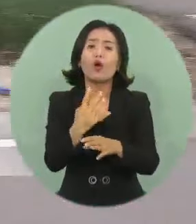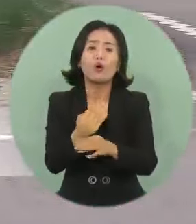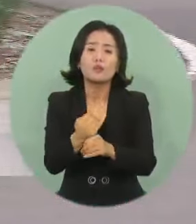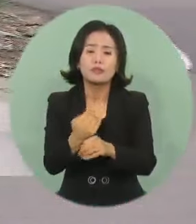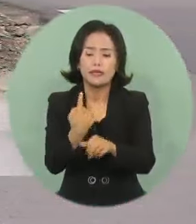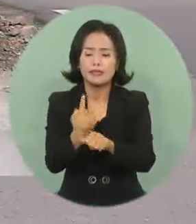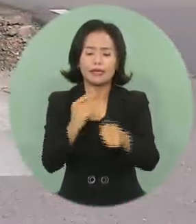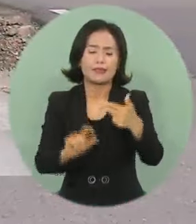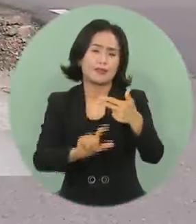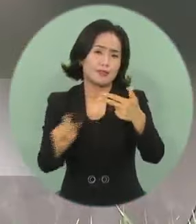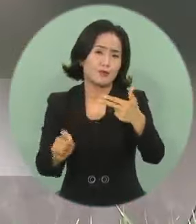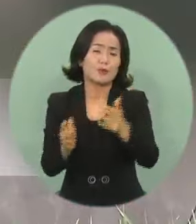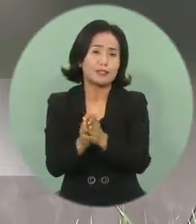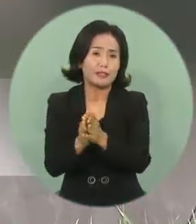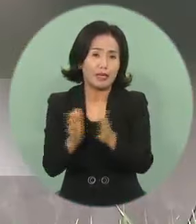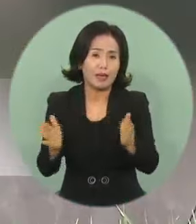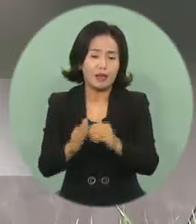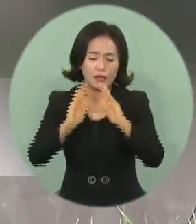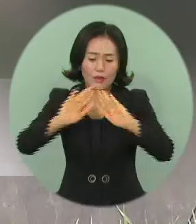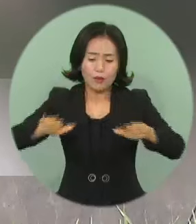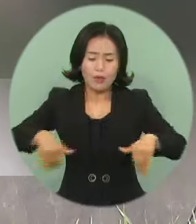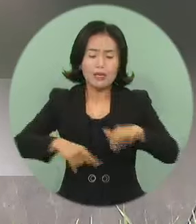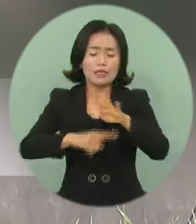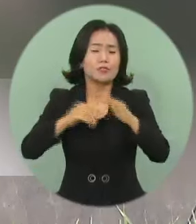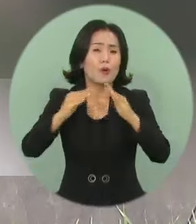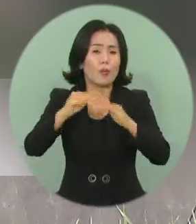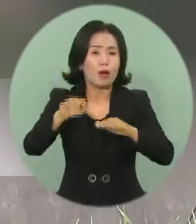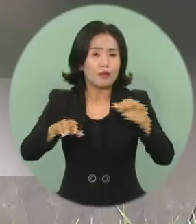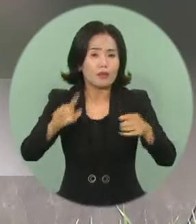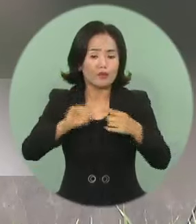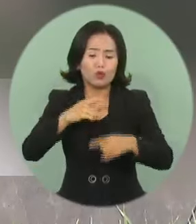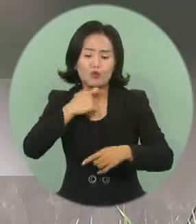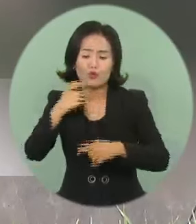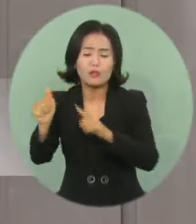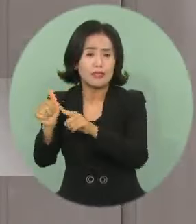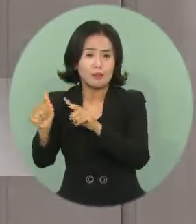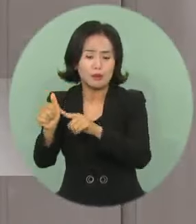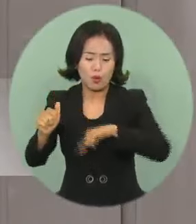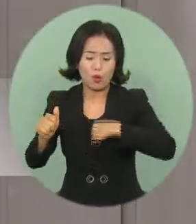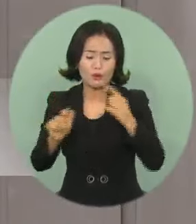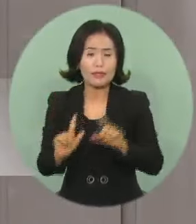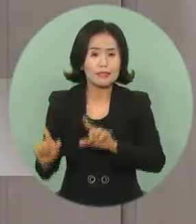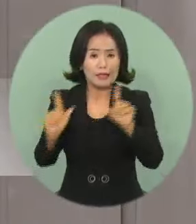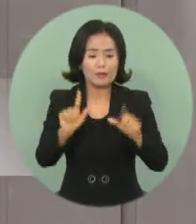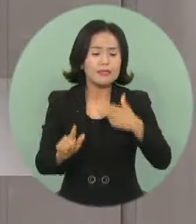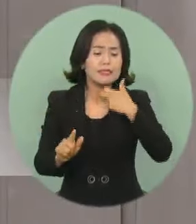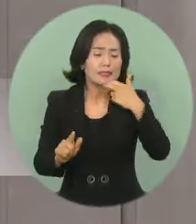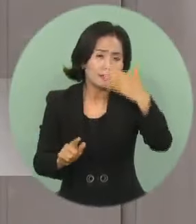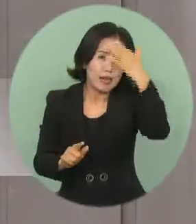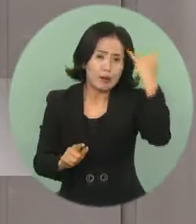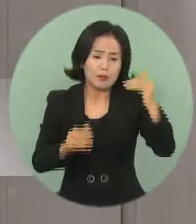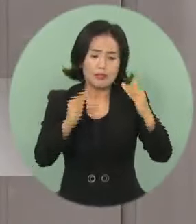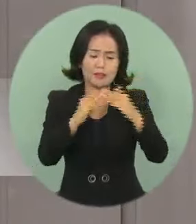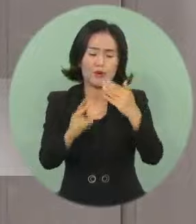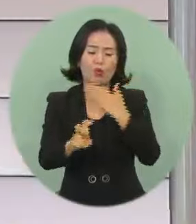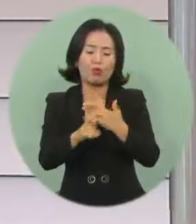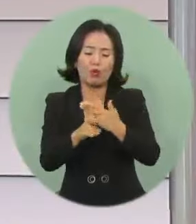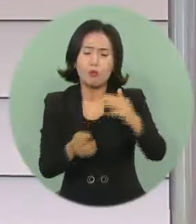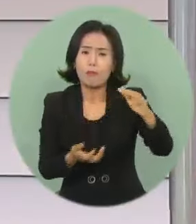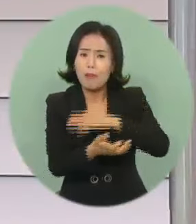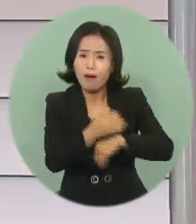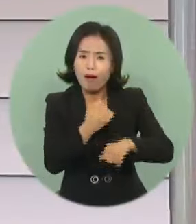7월로 거슬러 올라갑니다. 전남의 한 시골 마을에서 60대 남성이 혼자 살고 있는 70대 할머니 집에 무단